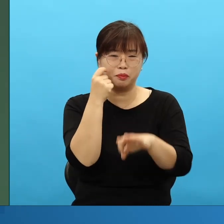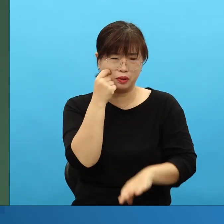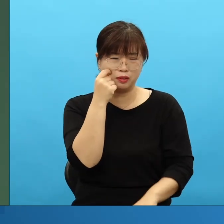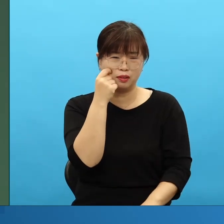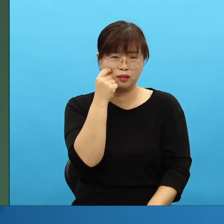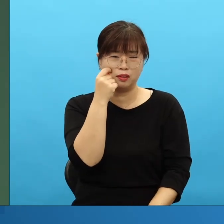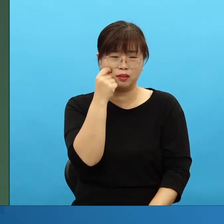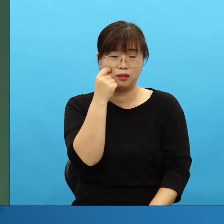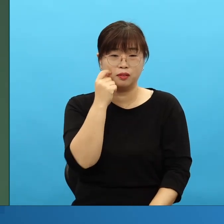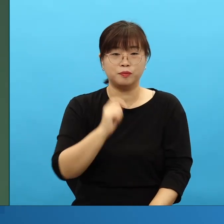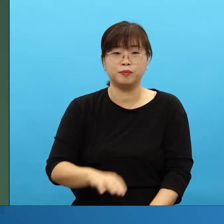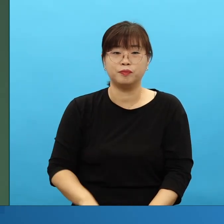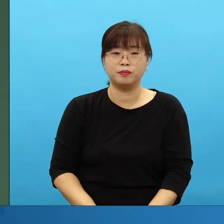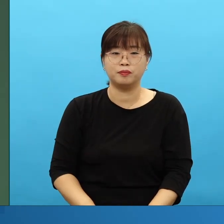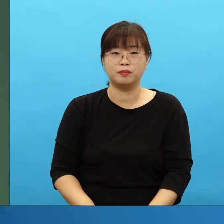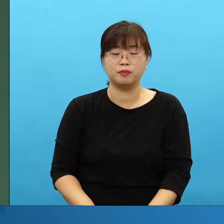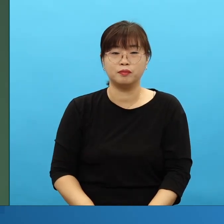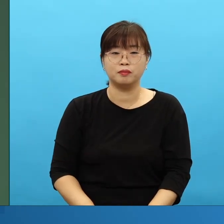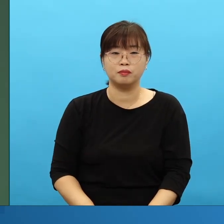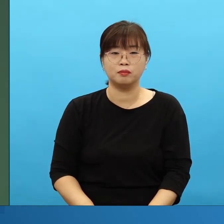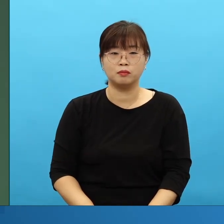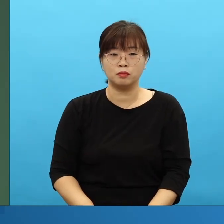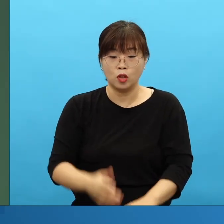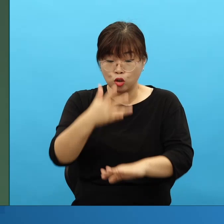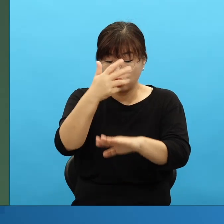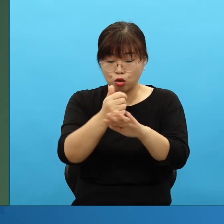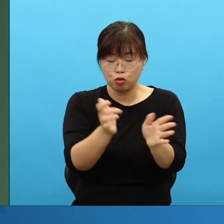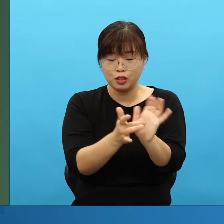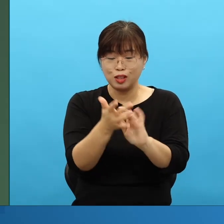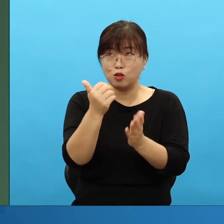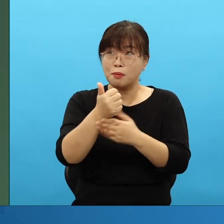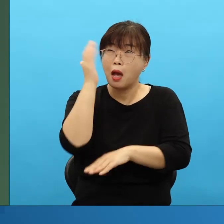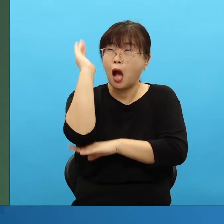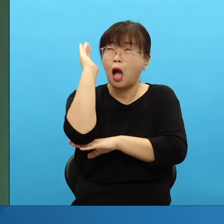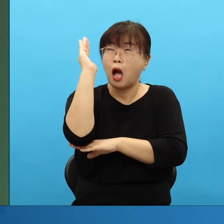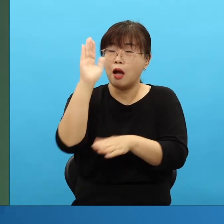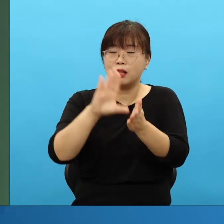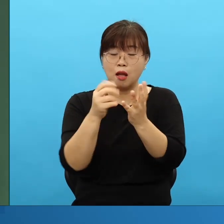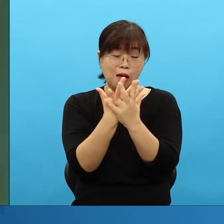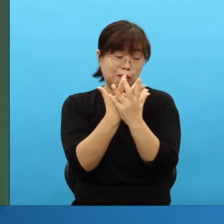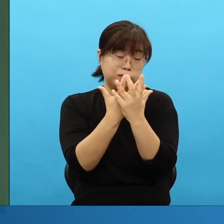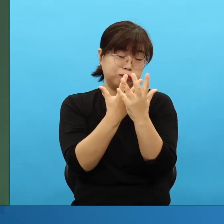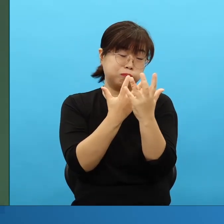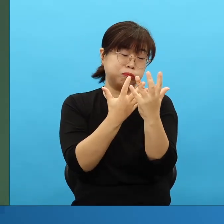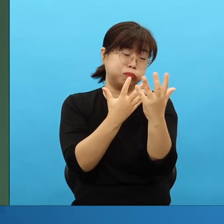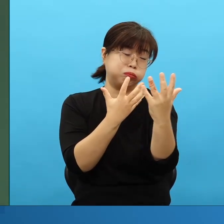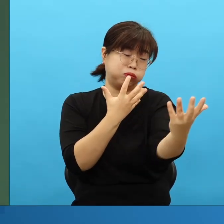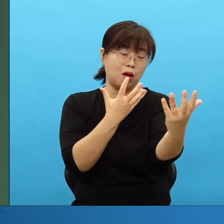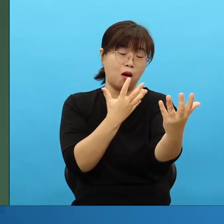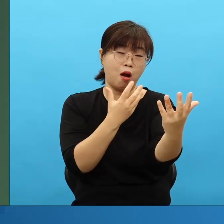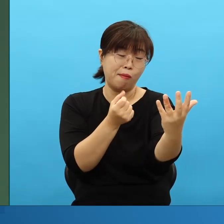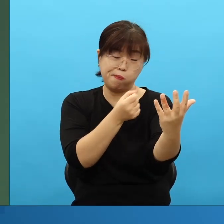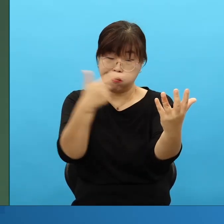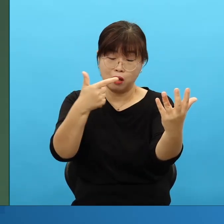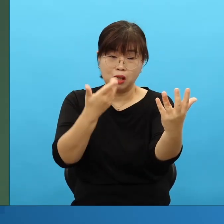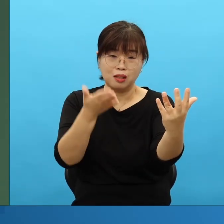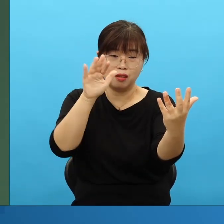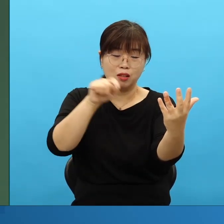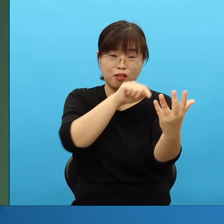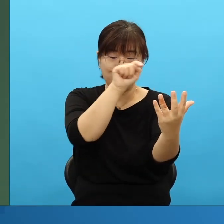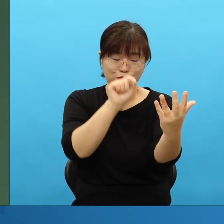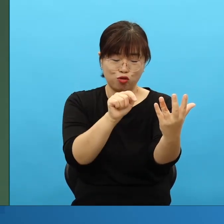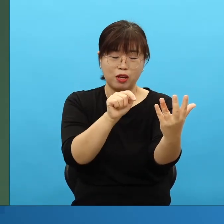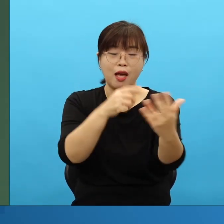120명. 120 다 people. 도망가고 120명 남은 거예요. Everyone else fled save for these people. 120 members. 이 숫자